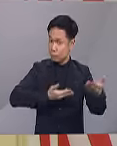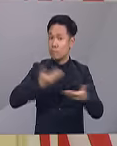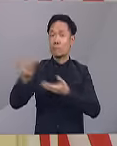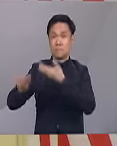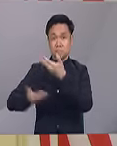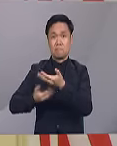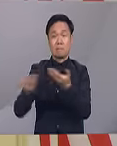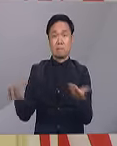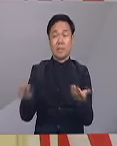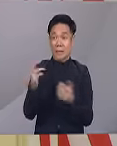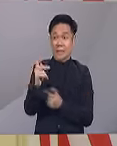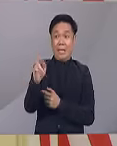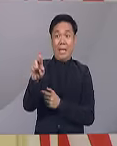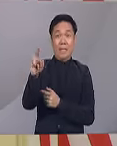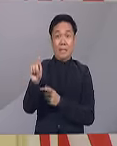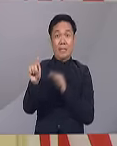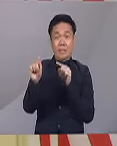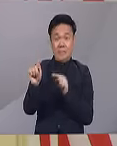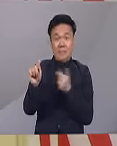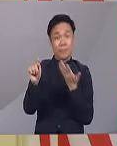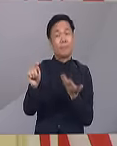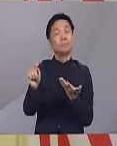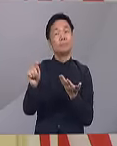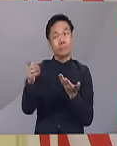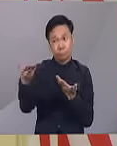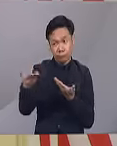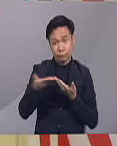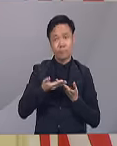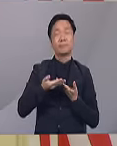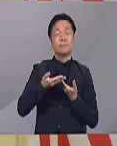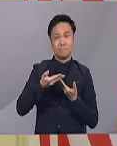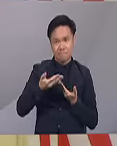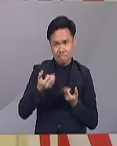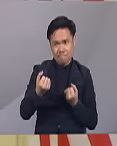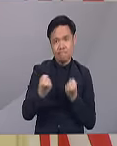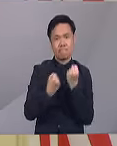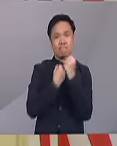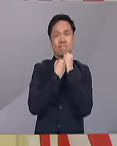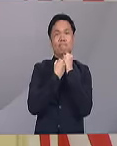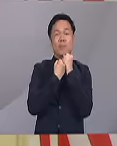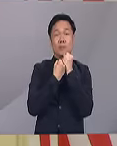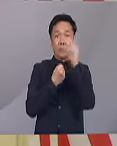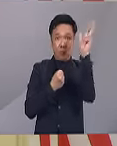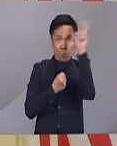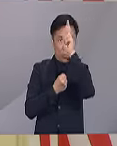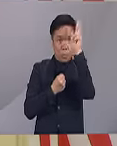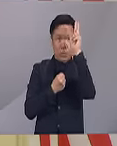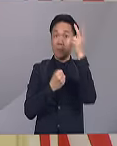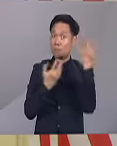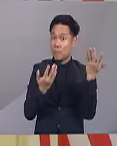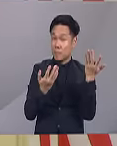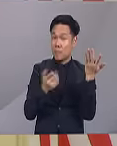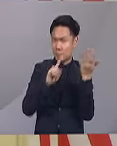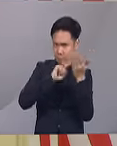permohonan daripada KRT ini untuk bersama-sama membantu kerajaan di dalam mengadakan